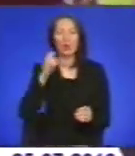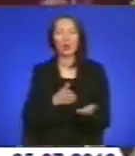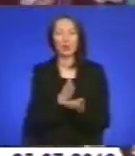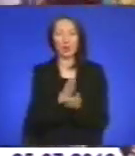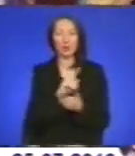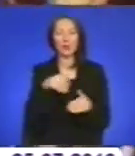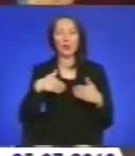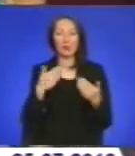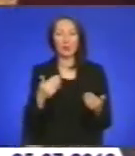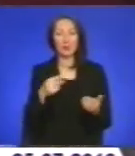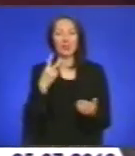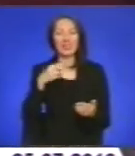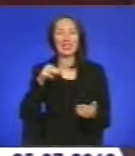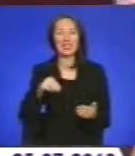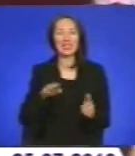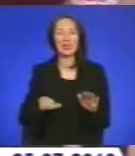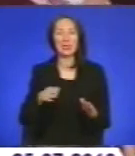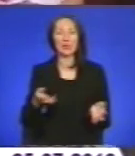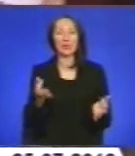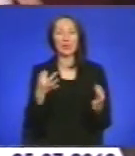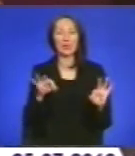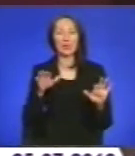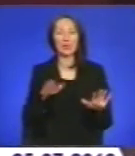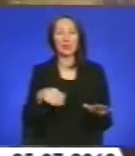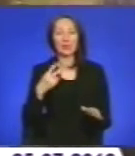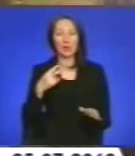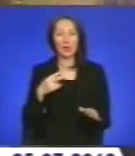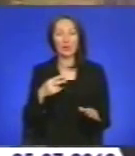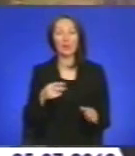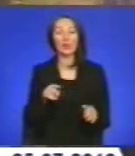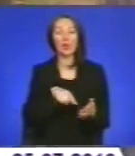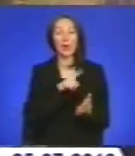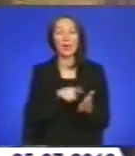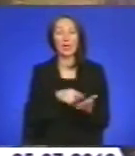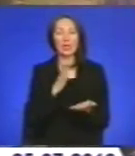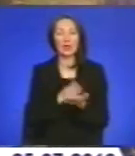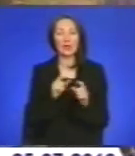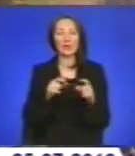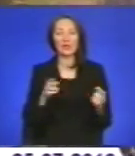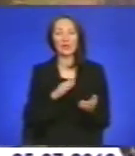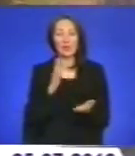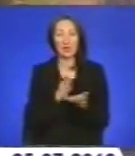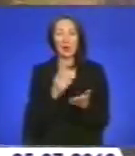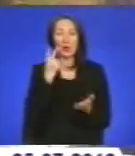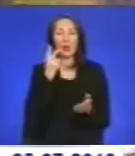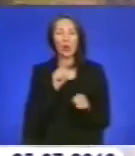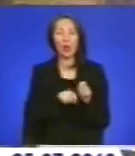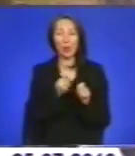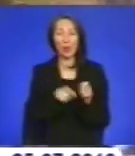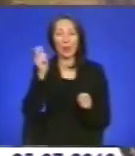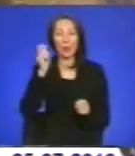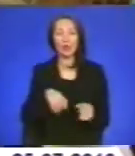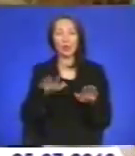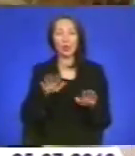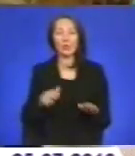вільними лишилося майже 5 тисяч. Утім, питання наявності квитків не знімається з контролю, наголосив урядовець. А от прибувши до місця відпочинку, треба